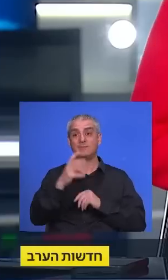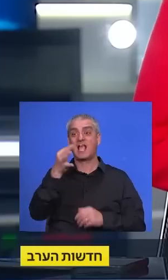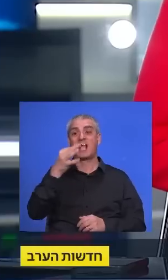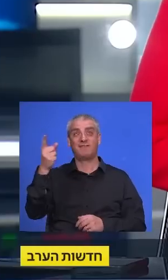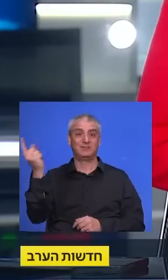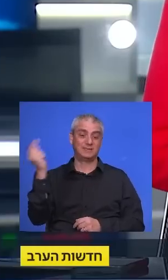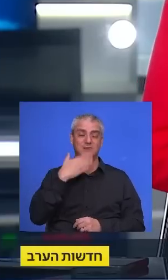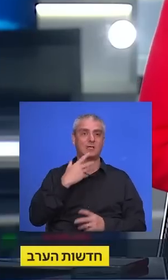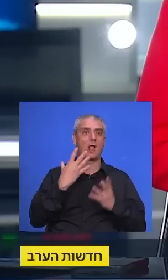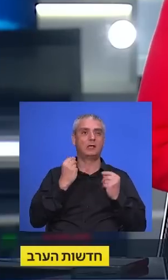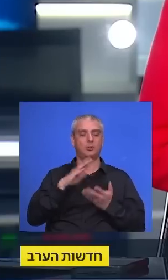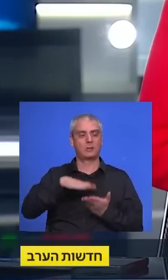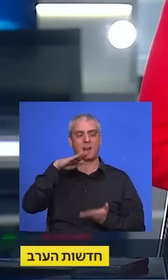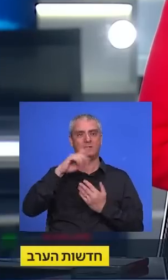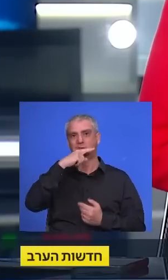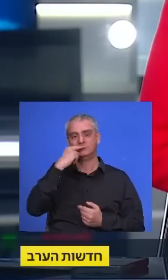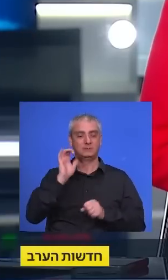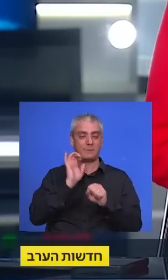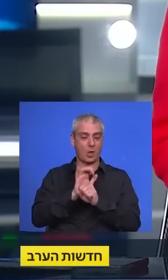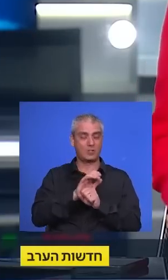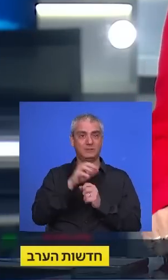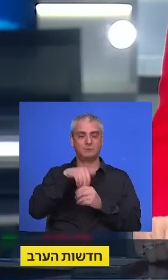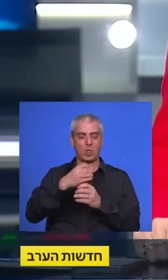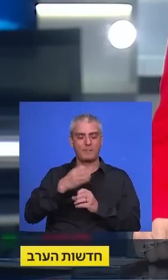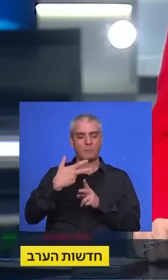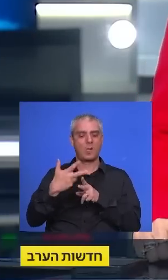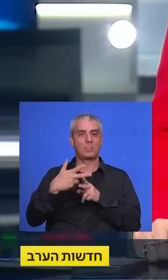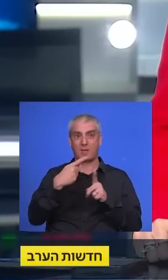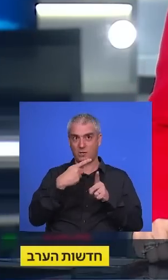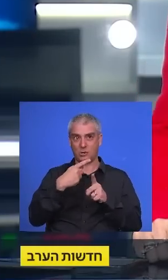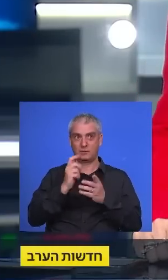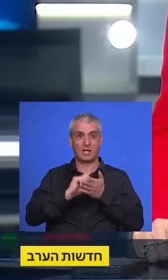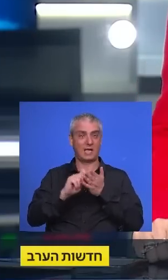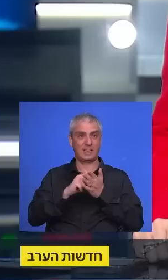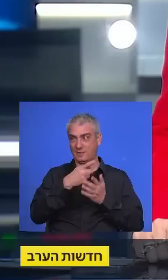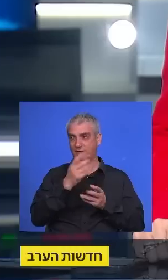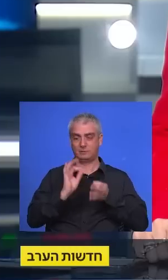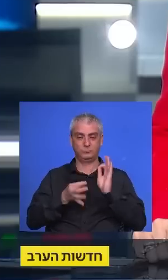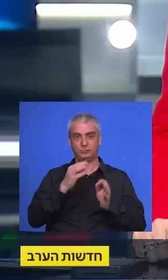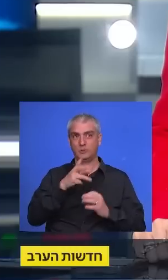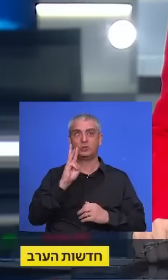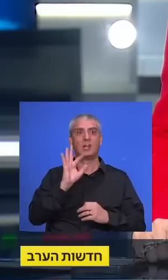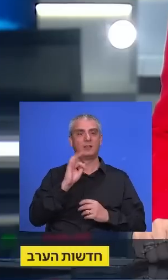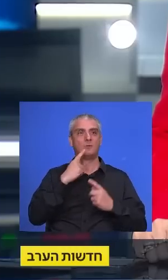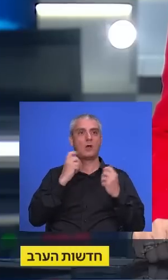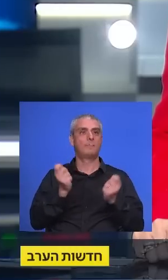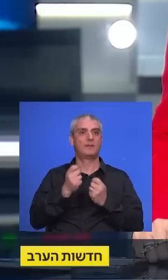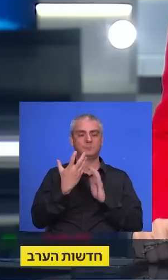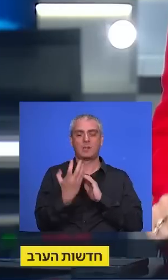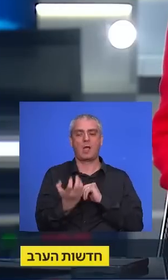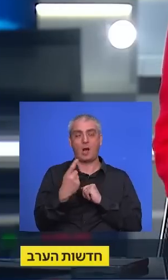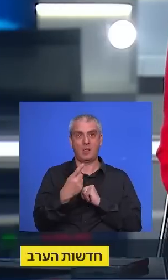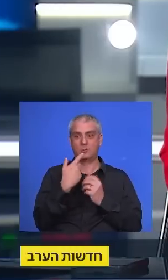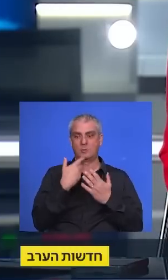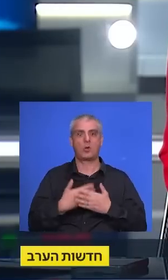לישראל עשרות ליטרים של סם אונס בבקבוקי ניקיון. הערב כתבתנו לענייני משפט שלי טפירו מפרסמת את ההקלטות